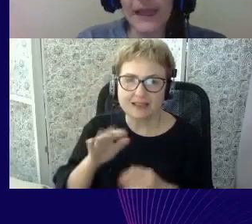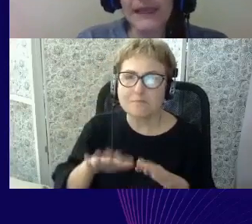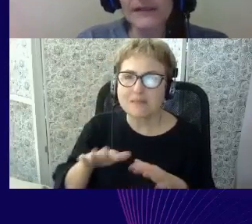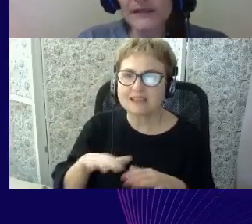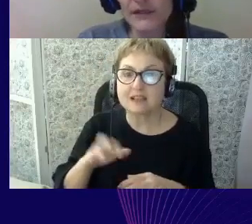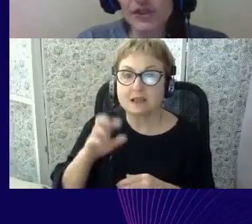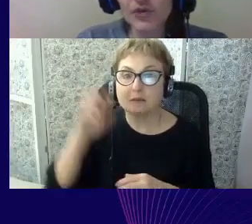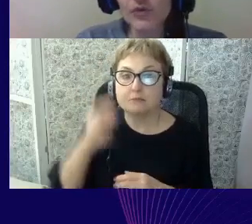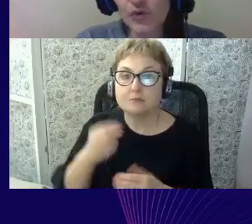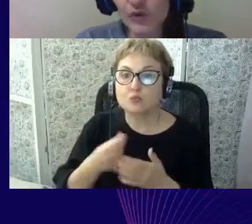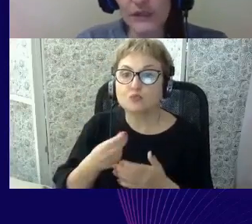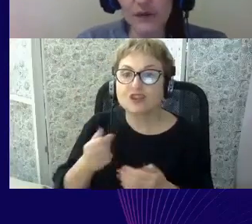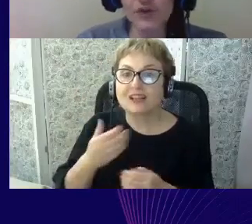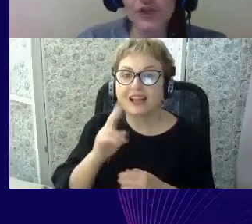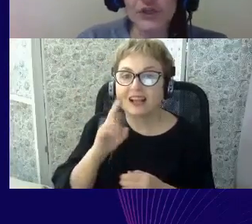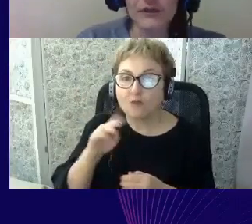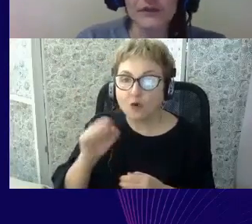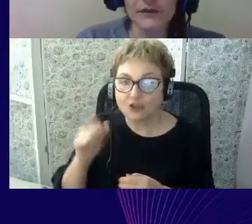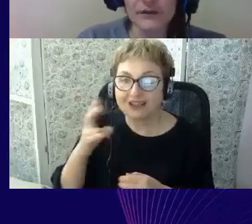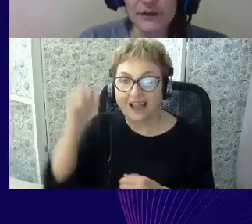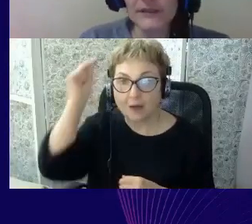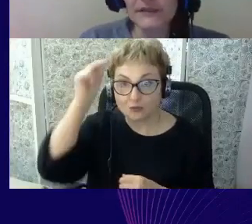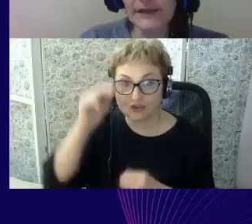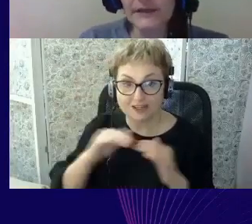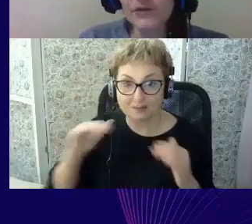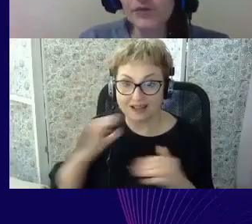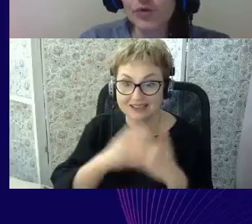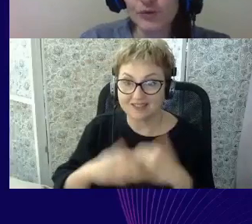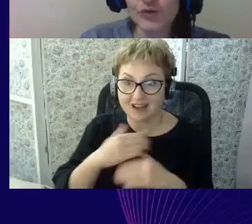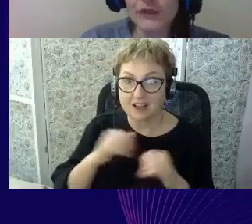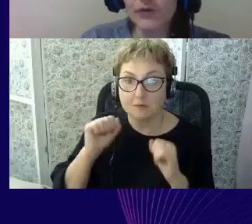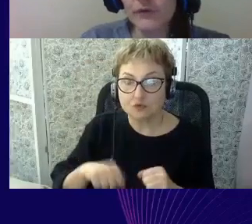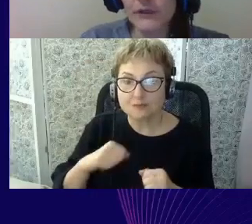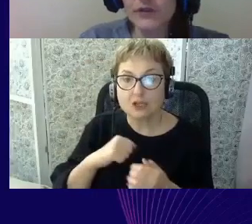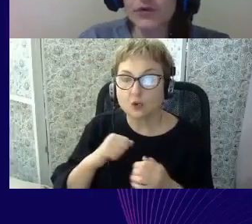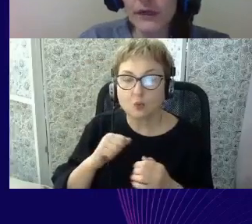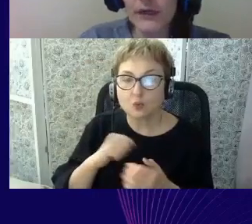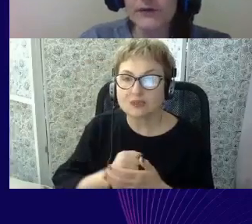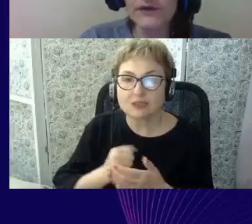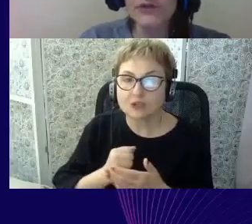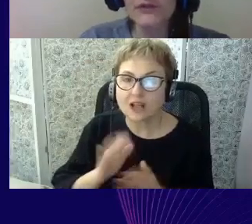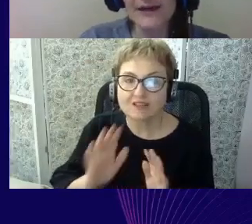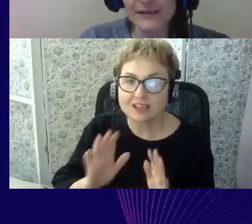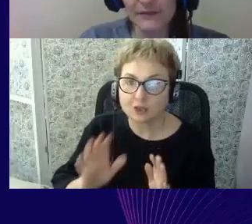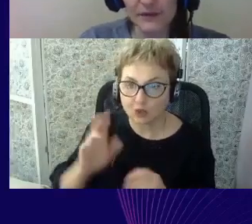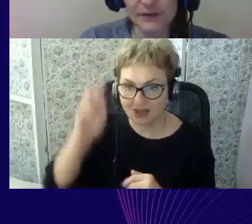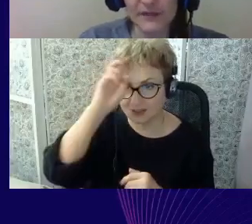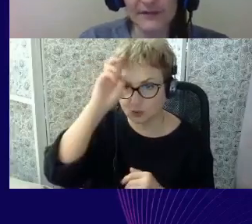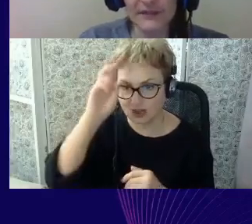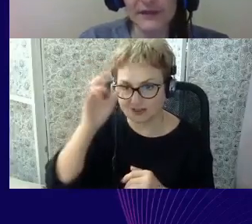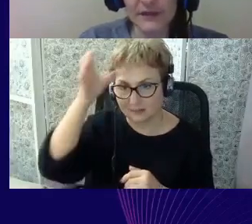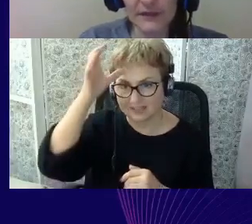бюджетов. Это значит, что квоты на обучение ребят с инвалидностью могут быть установлены не только в